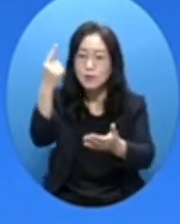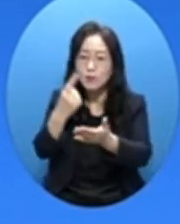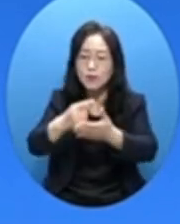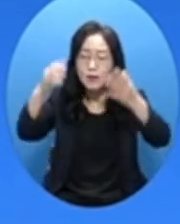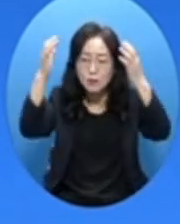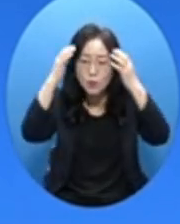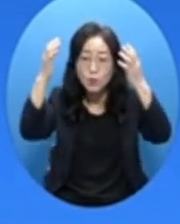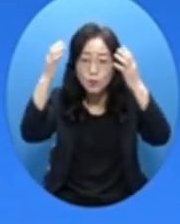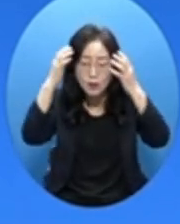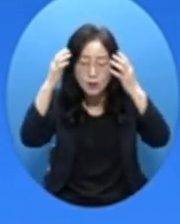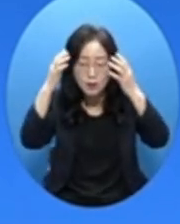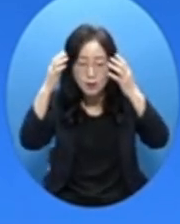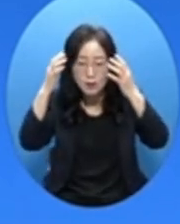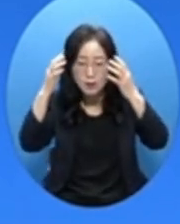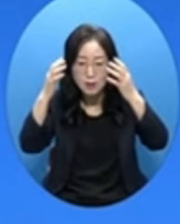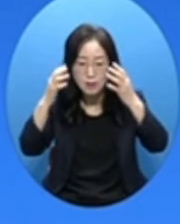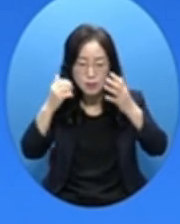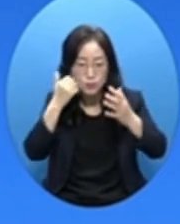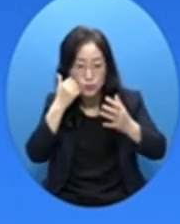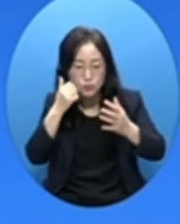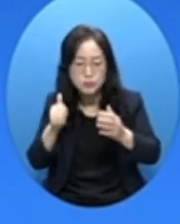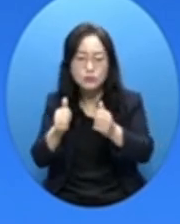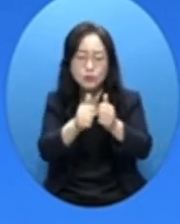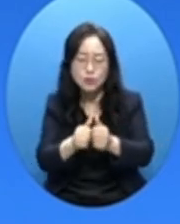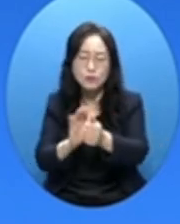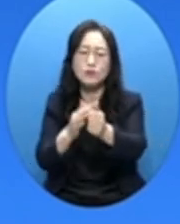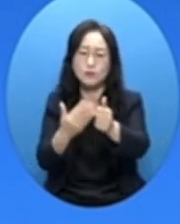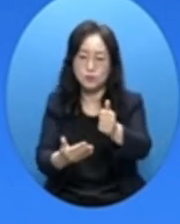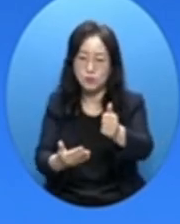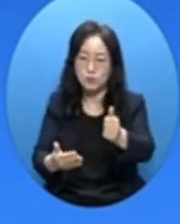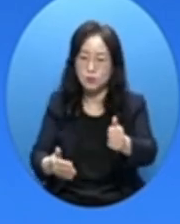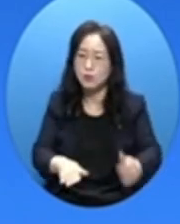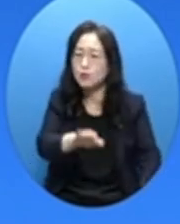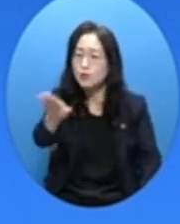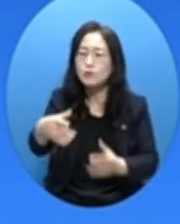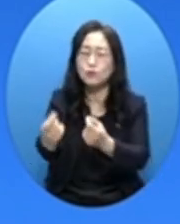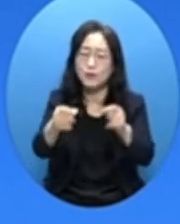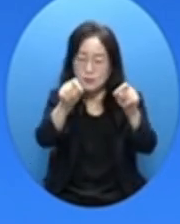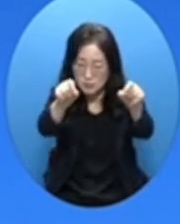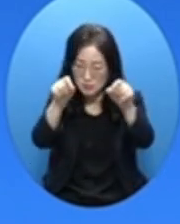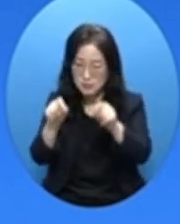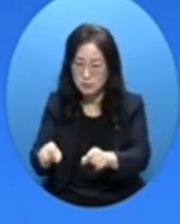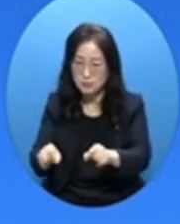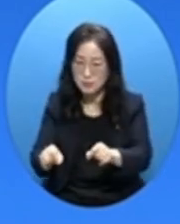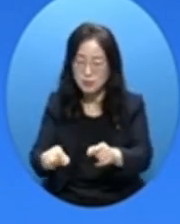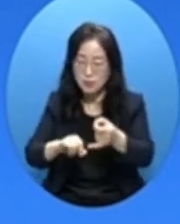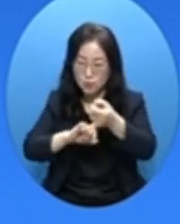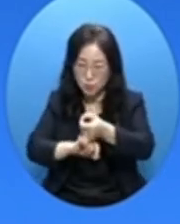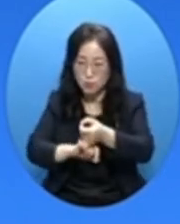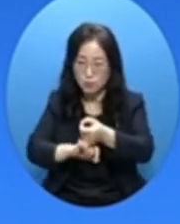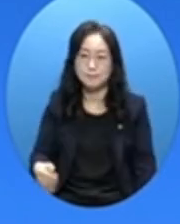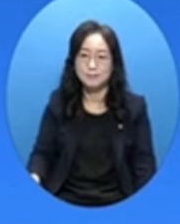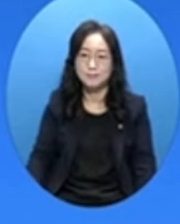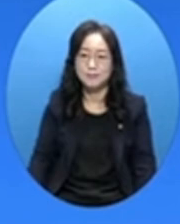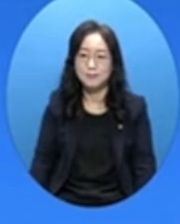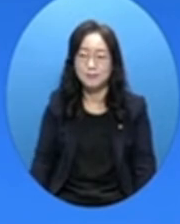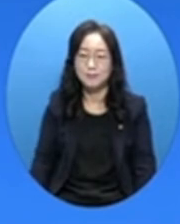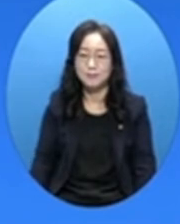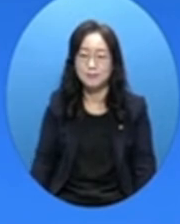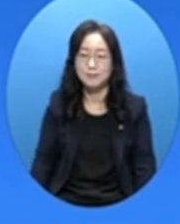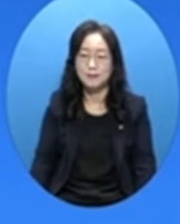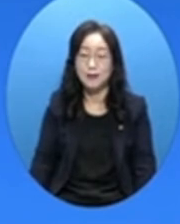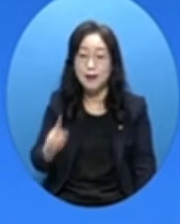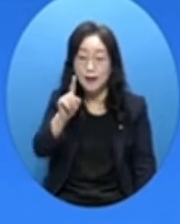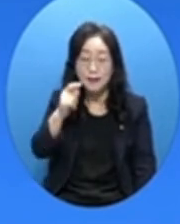자와 동행하셨습니다. 주님을 본받아서 우리도 고난받은 자와 동행하는 주님의 귀한 일꾼들이 다 되기를 바랍니다. 한